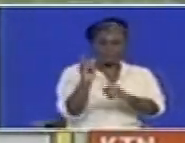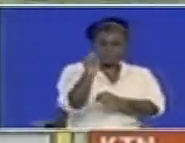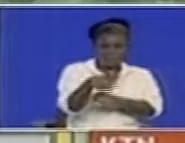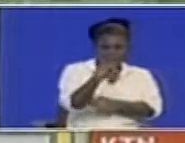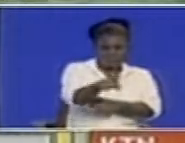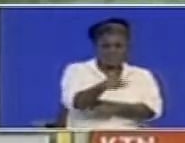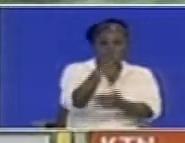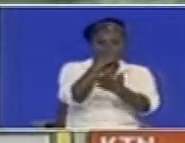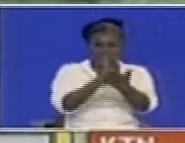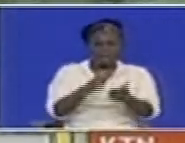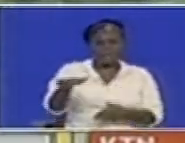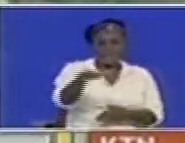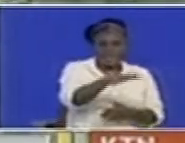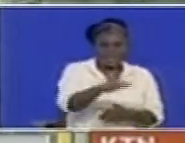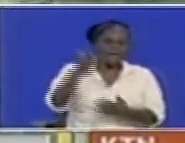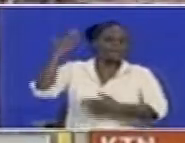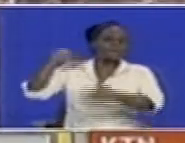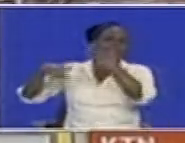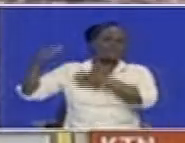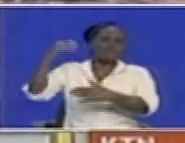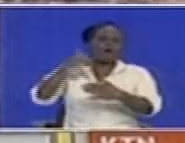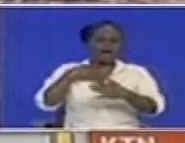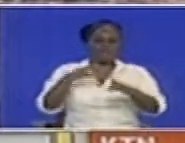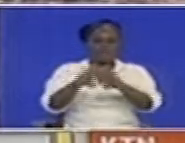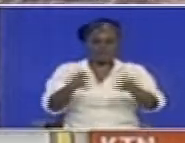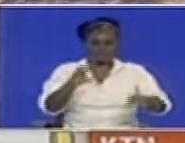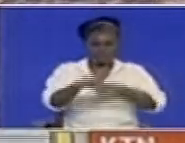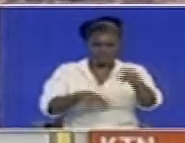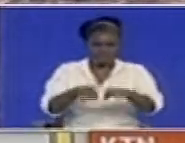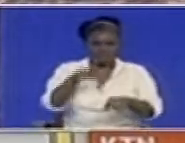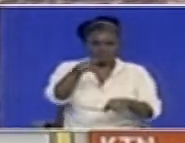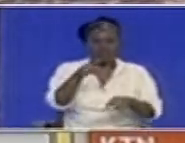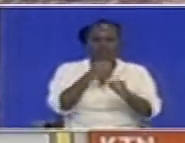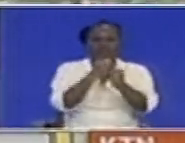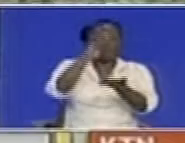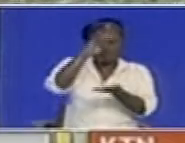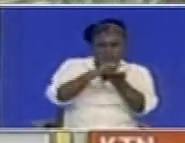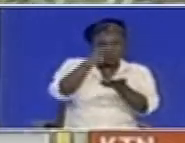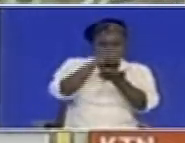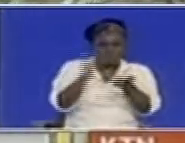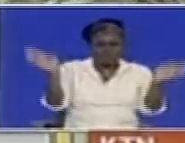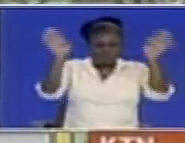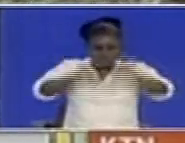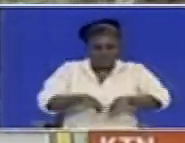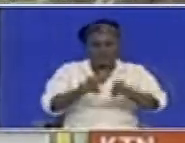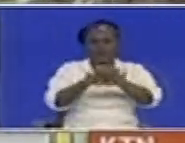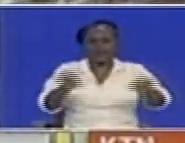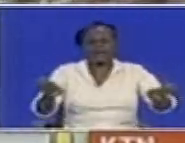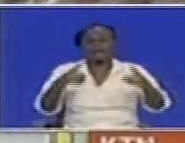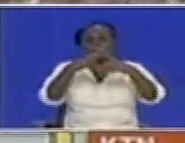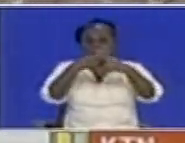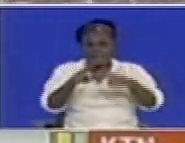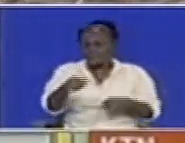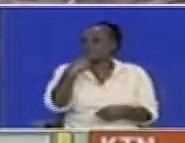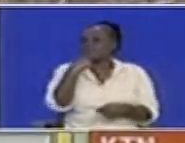ya sehemu ambazo hapo awali zilikuwa mashamba kwa minajili tu ya kupunguza maporomoko ya ardhi. Hata hivyo, wanadai